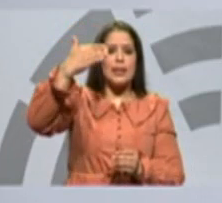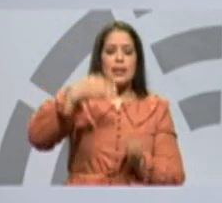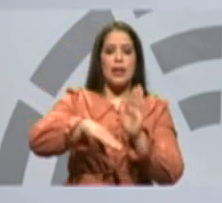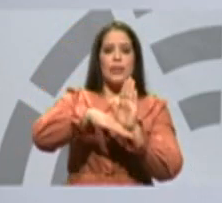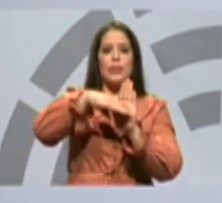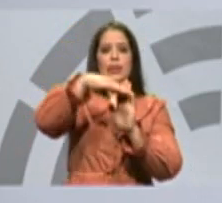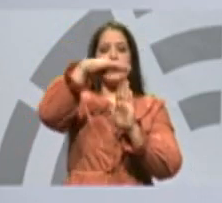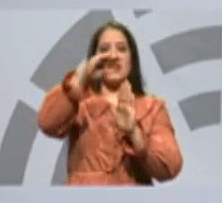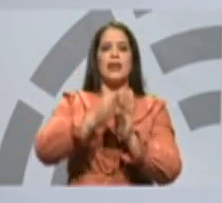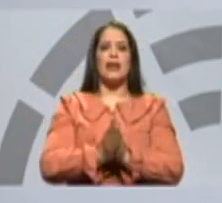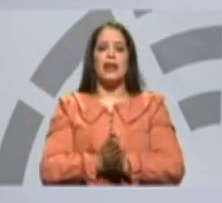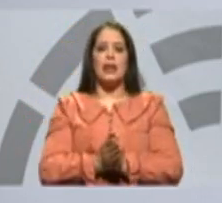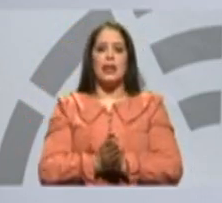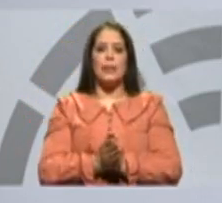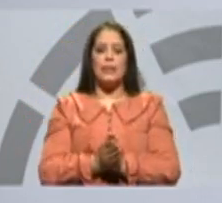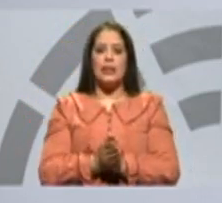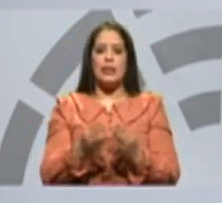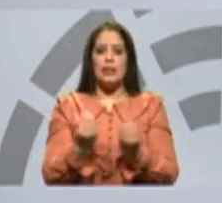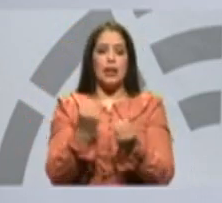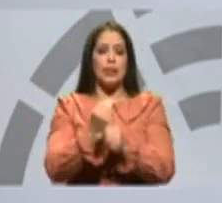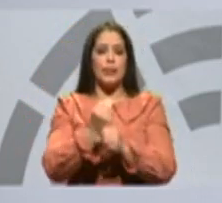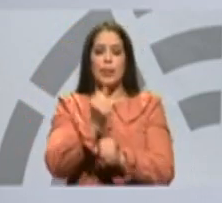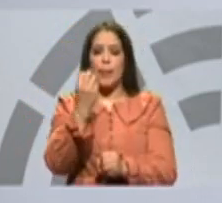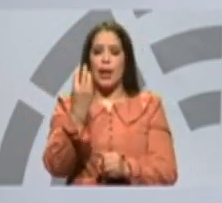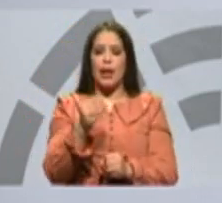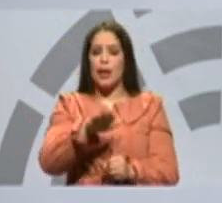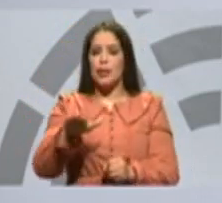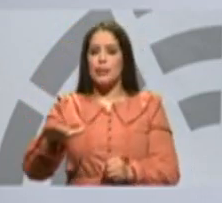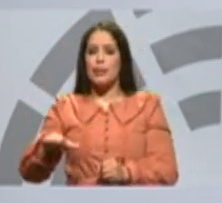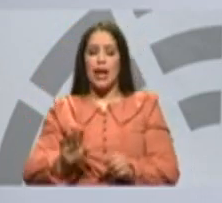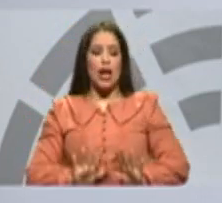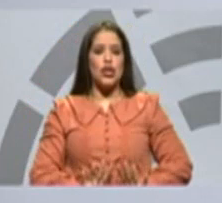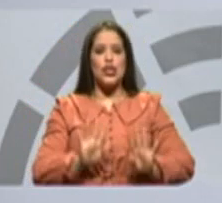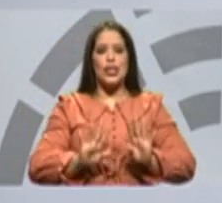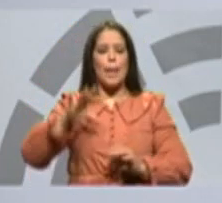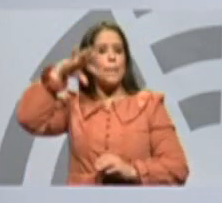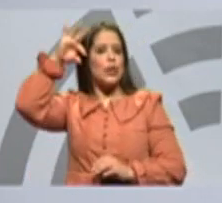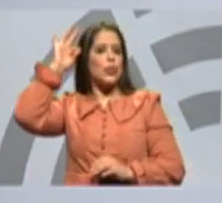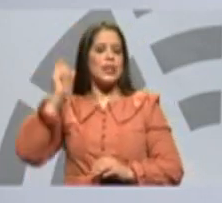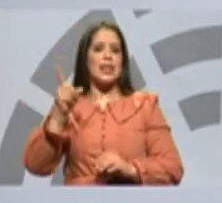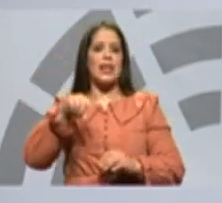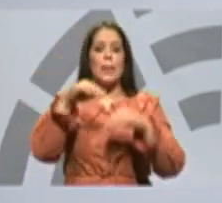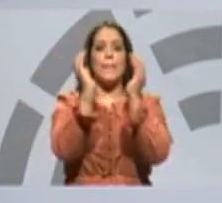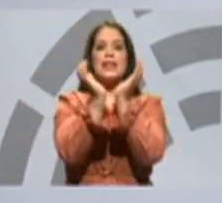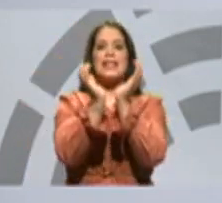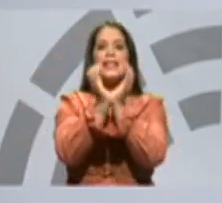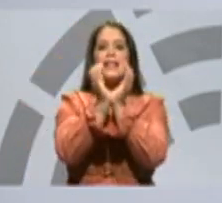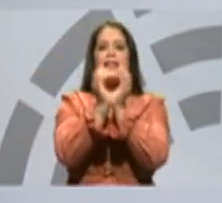وامامه همم الابناء الشعب التونسي كذلك بس همم في المجال الاجتماعي